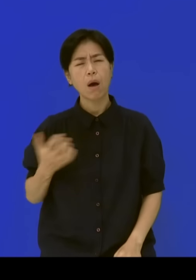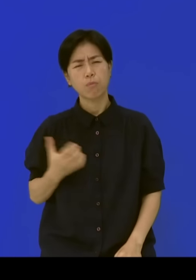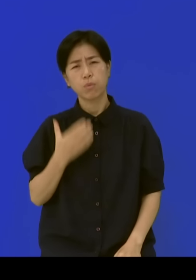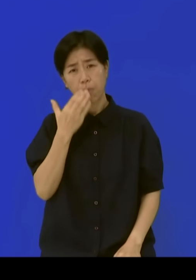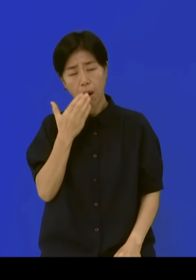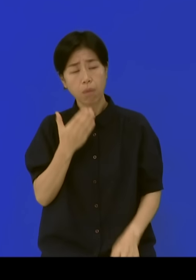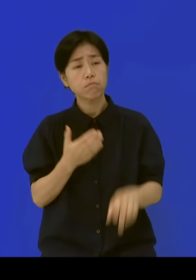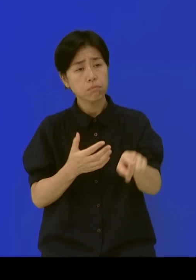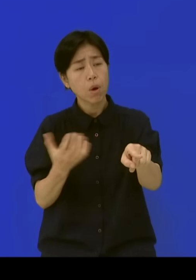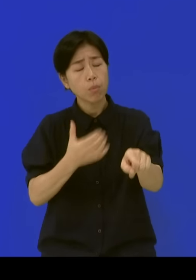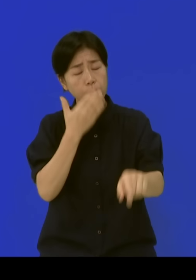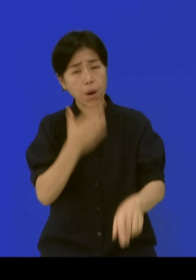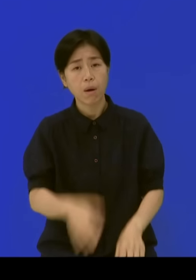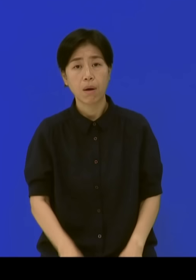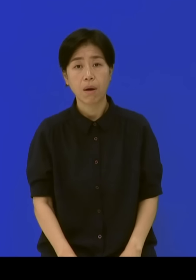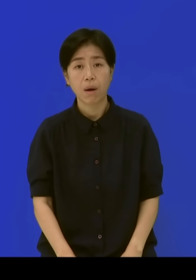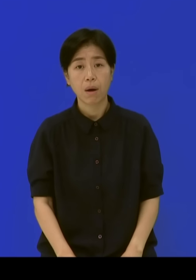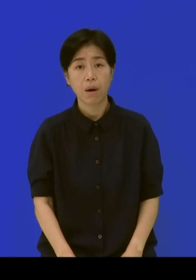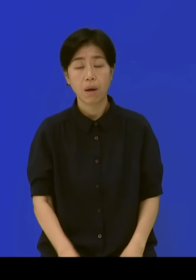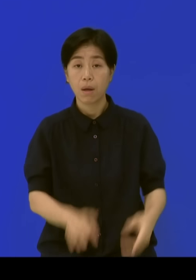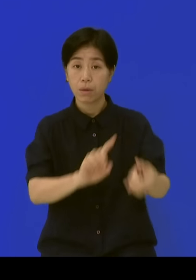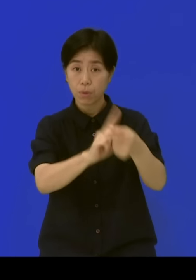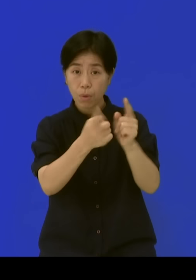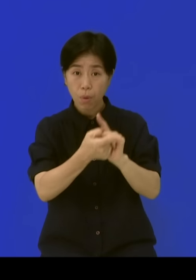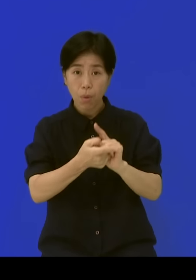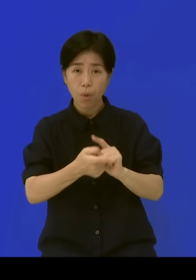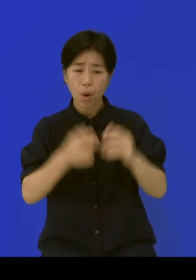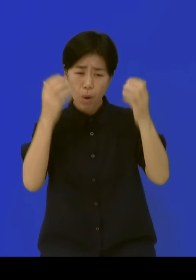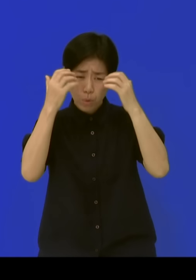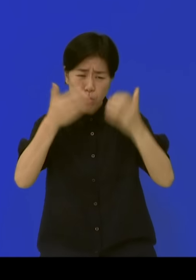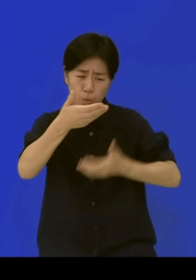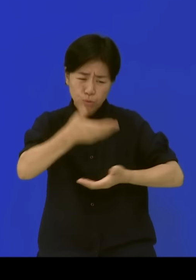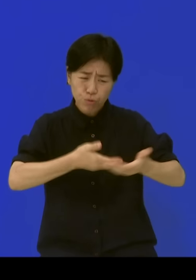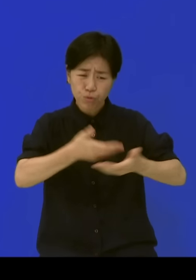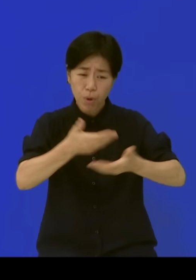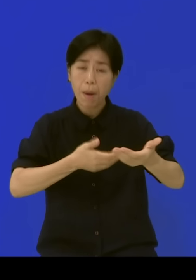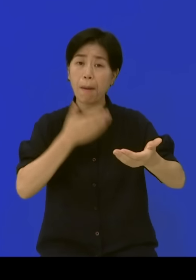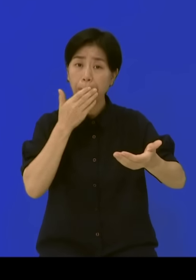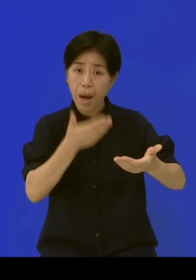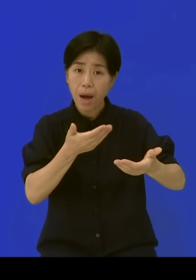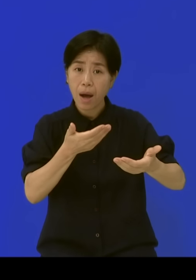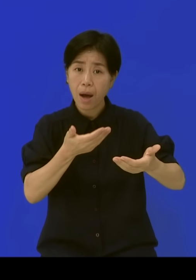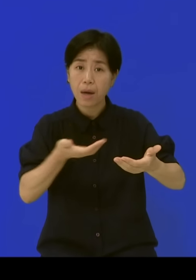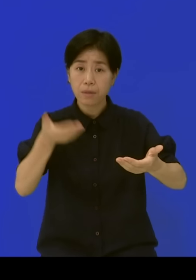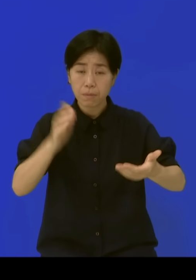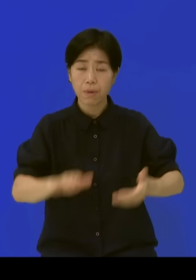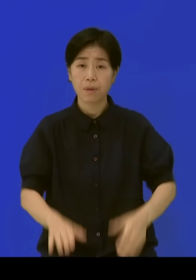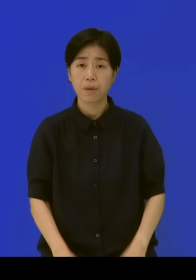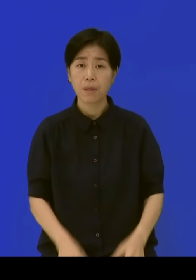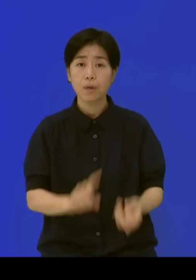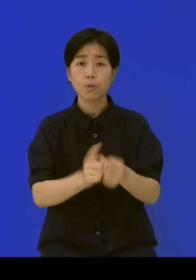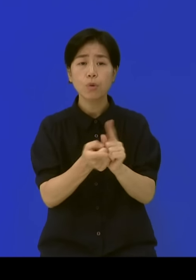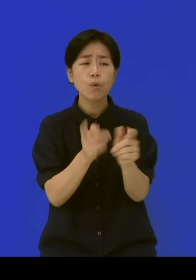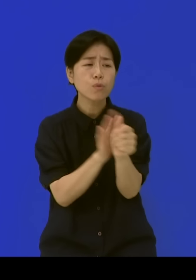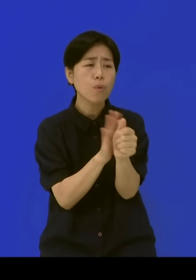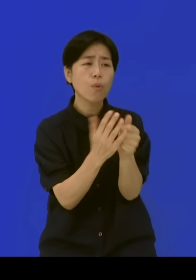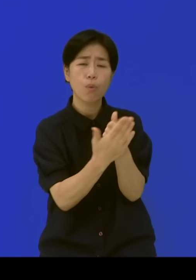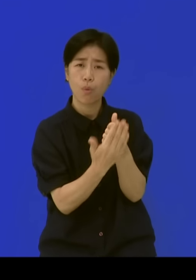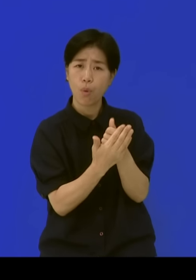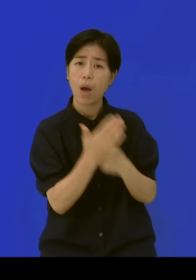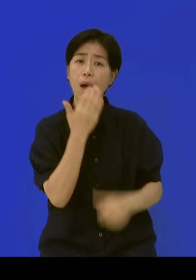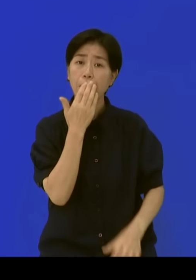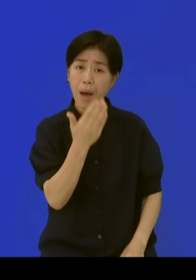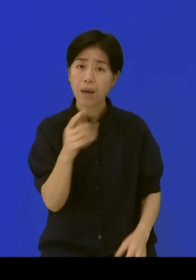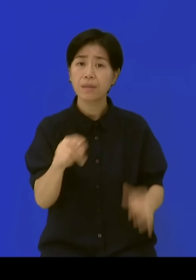너도 아플 수 있고 그래서 우리가 서로 고통을 주고받을 수 있는 존재이면서 오늘의 가해자가 어제의 피해자일 수도 있고